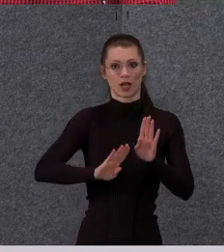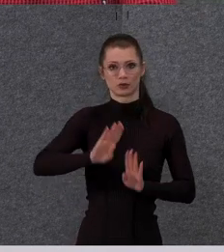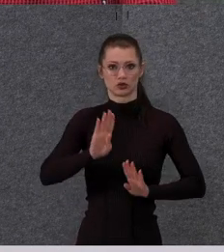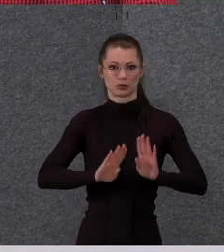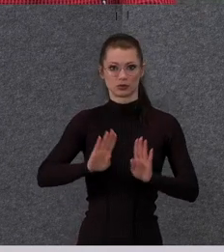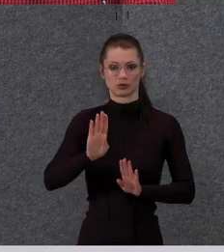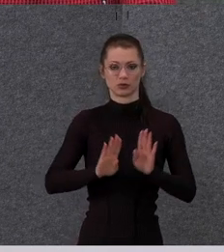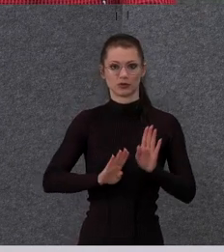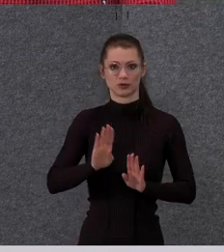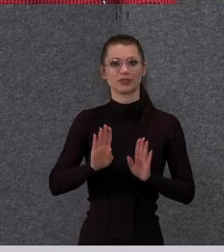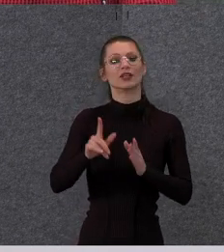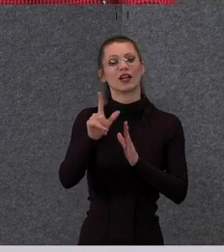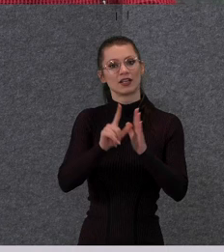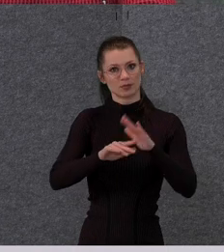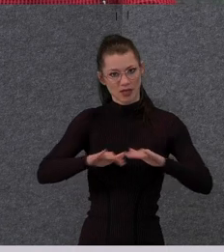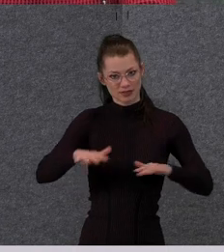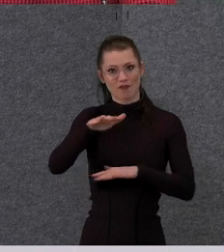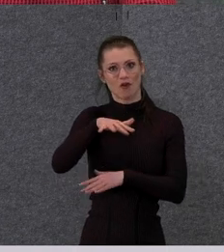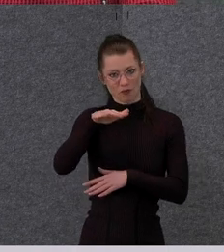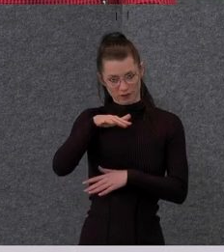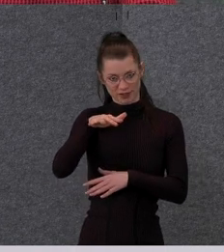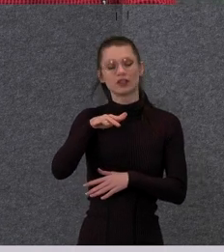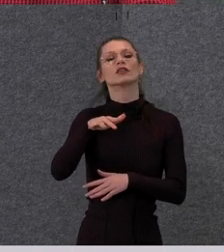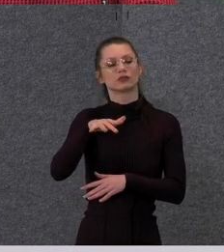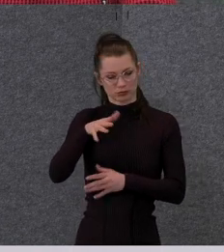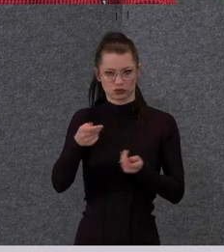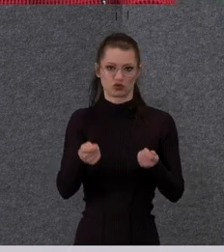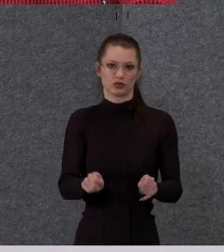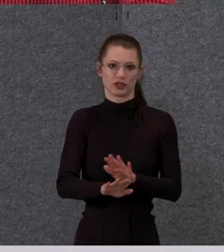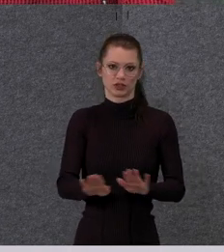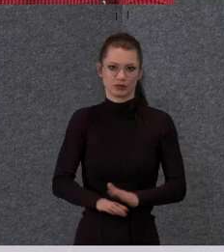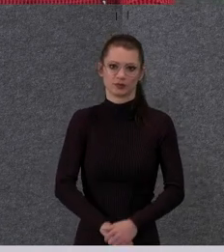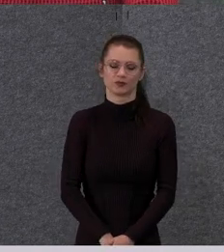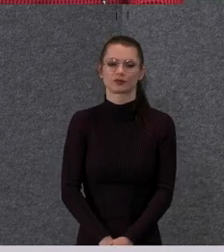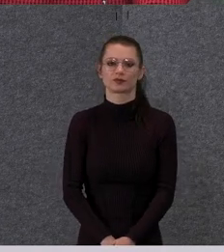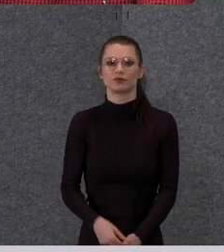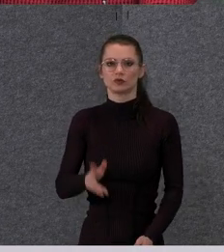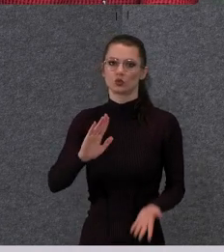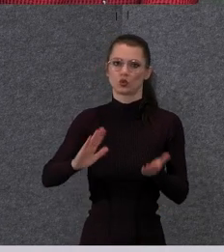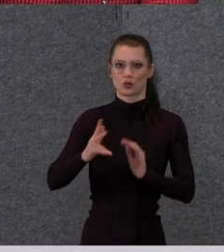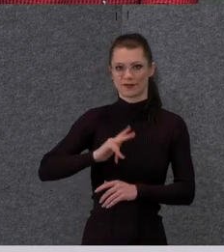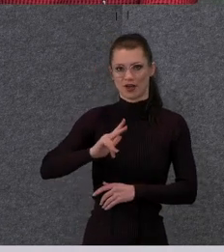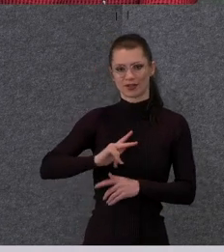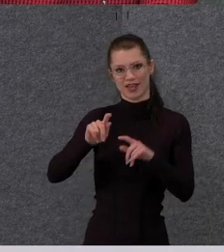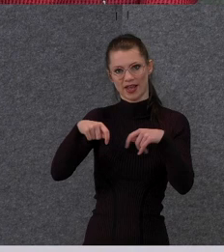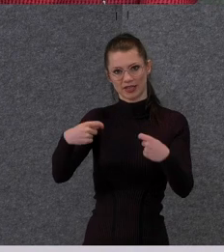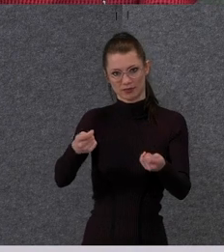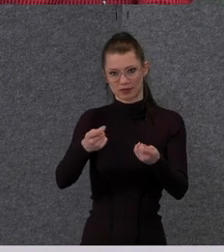Abstimmung zum Listenplatz 15 schließen und wir warten dann auf das Ergebnis.